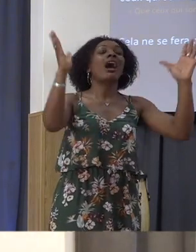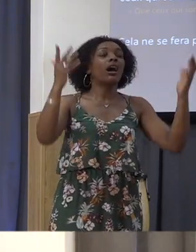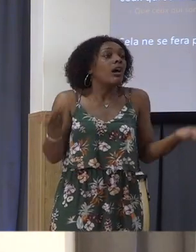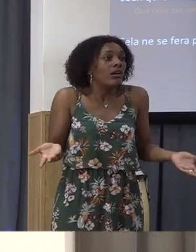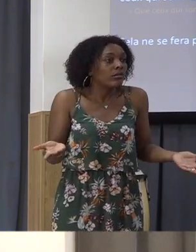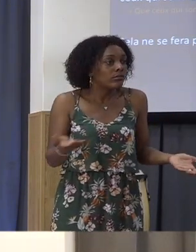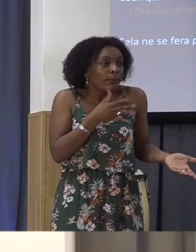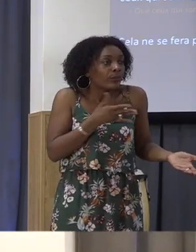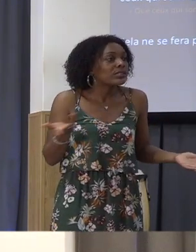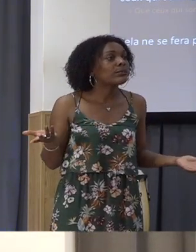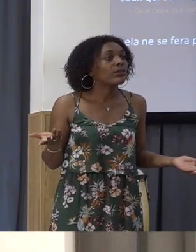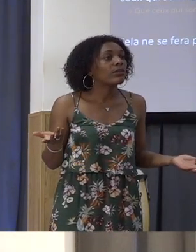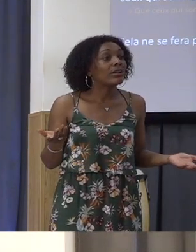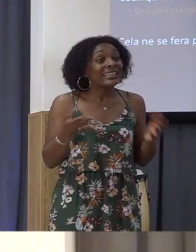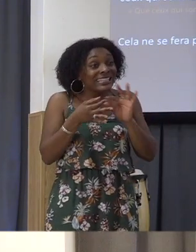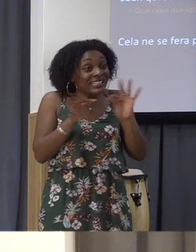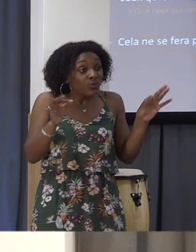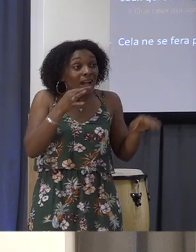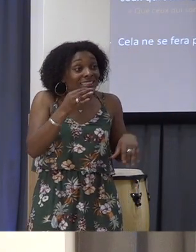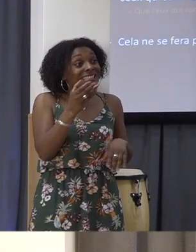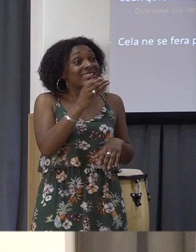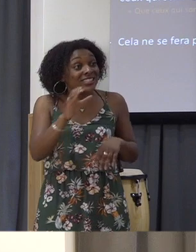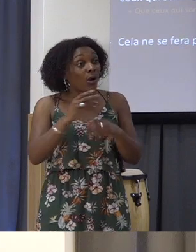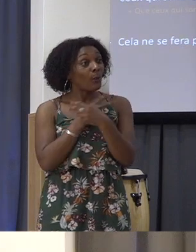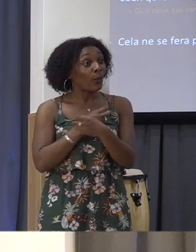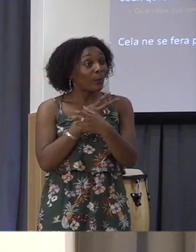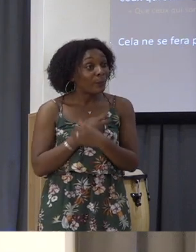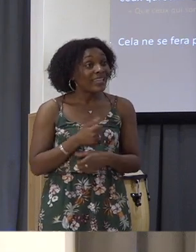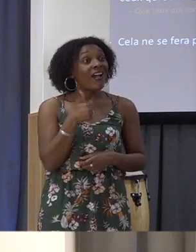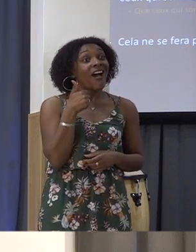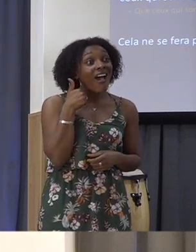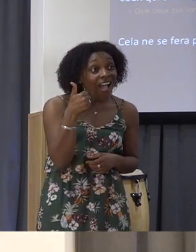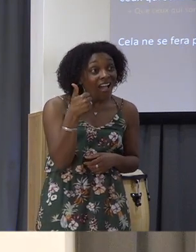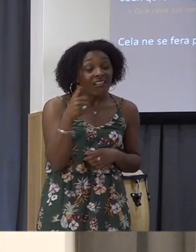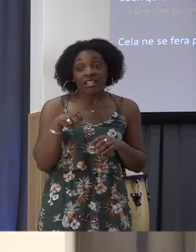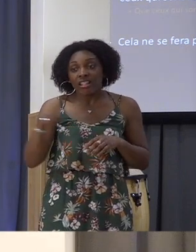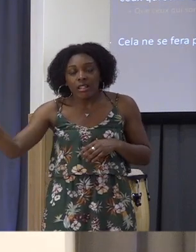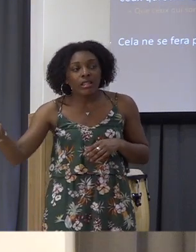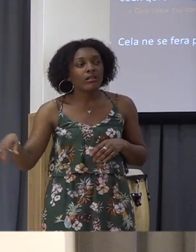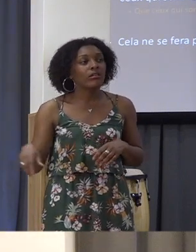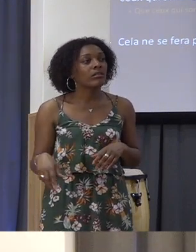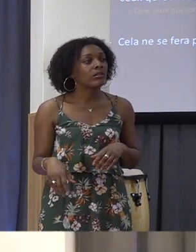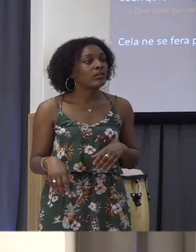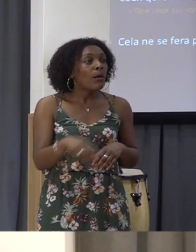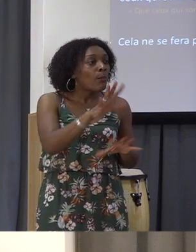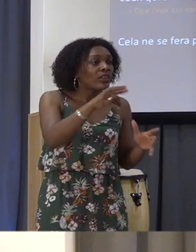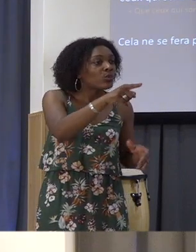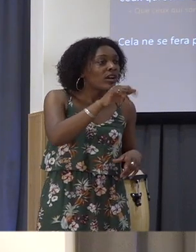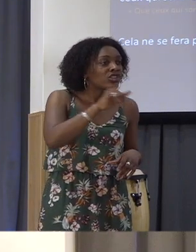qu'il a constaté qu'une brebis était égarée. Je ne sais pas si vous vous êtes posé la question comment cela s'est passé.